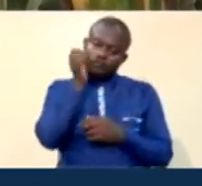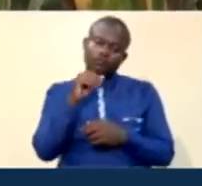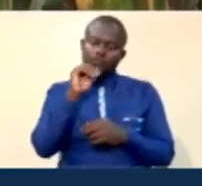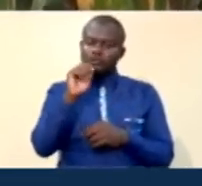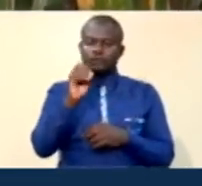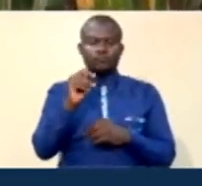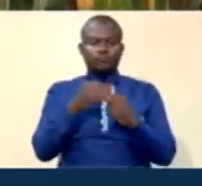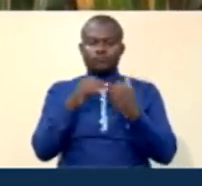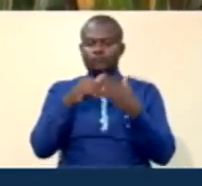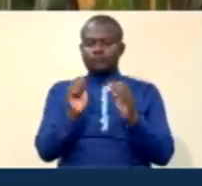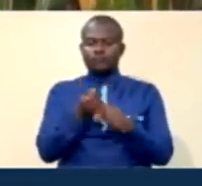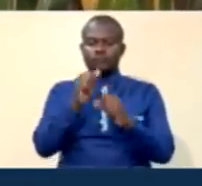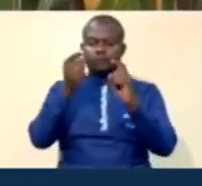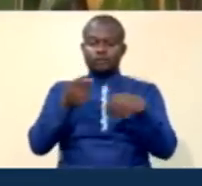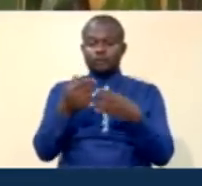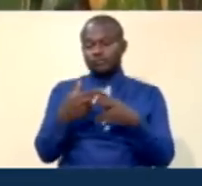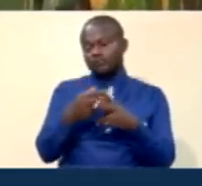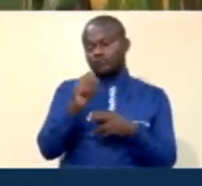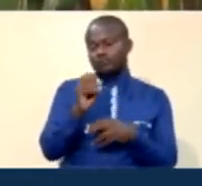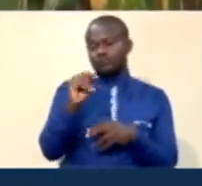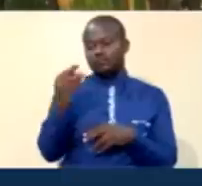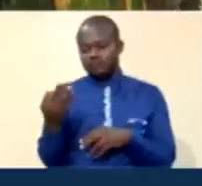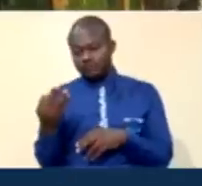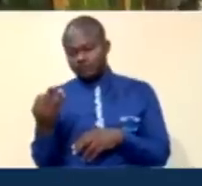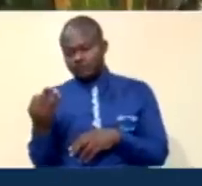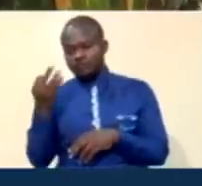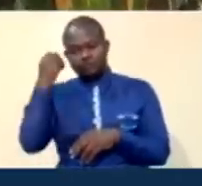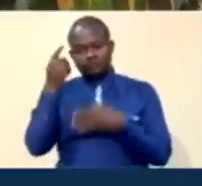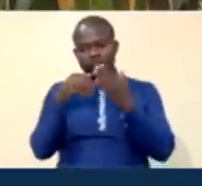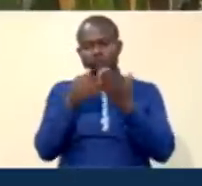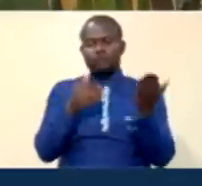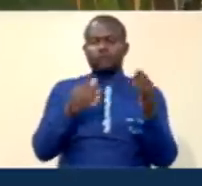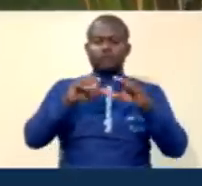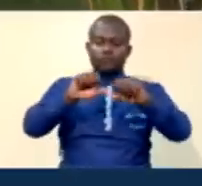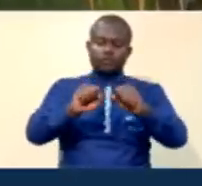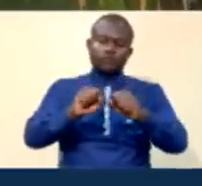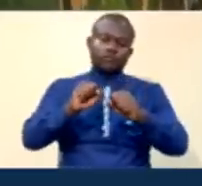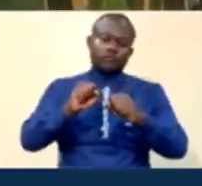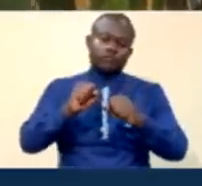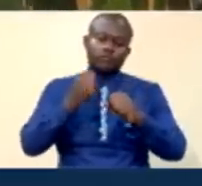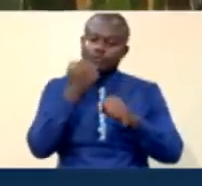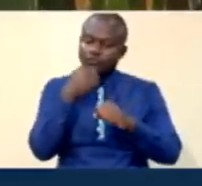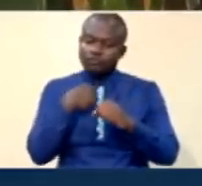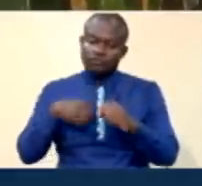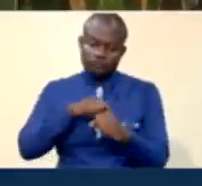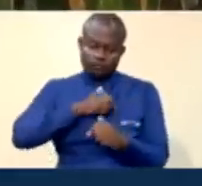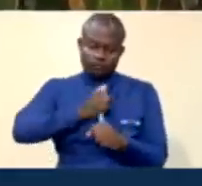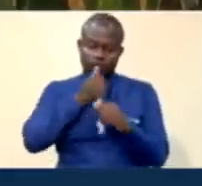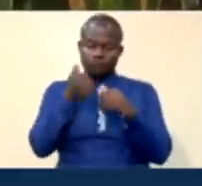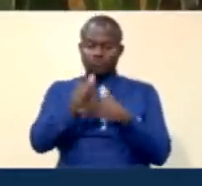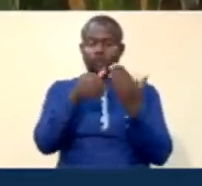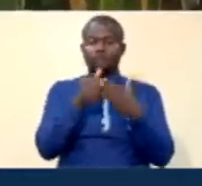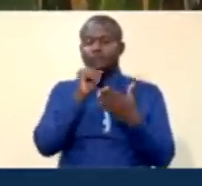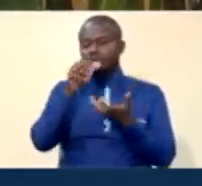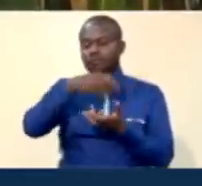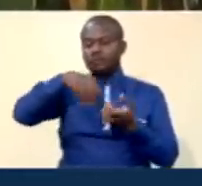8 zizageraho, zirimo zirasatira kuri toni 3,000. Dufasha bya bigori byacu akabihinga ukwabyo habivanga